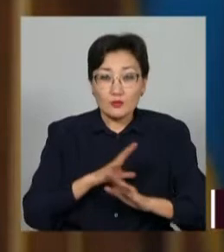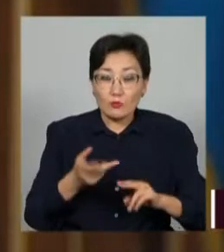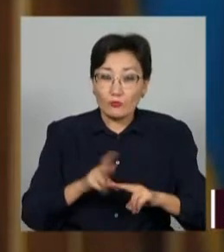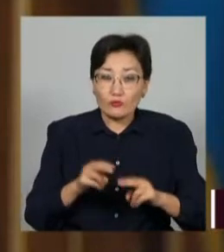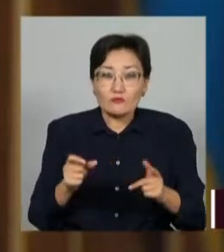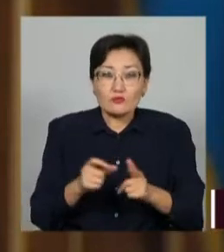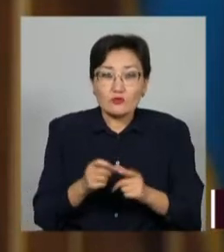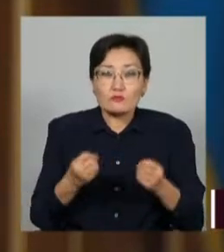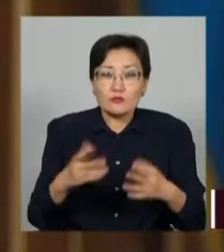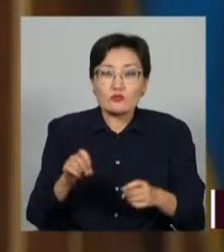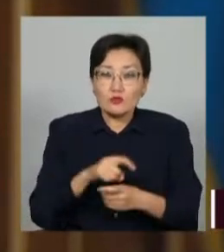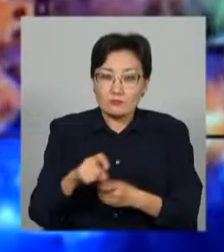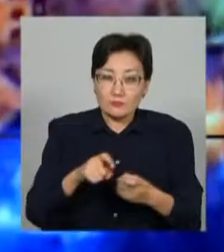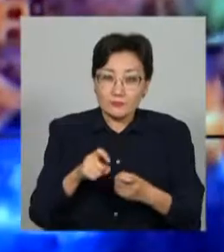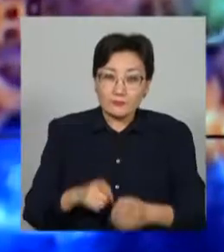сөз қауесет.